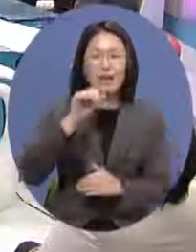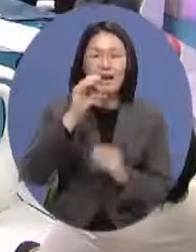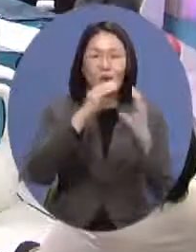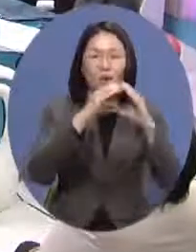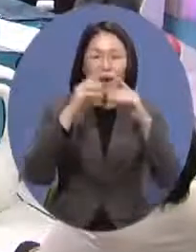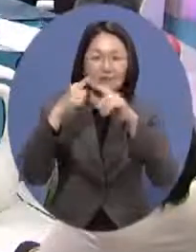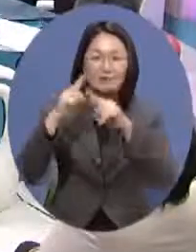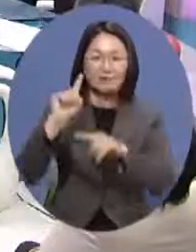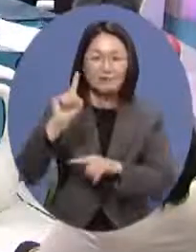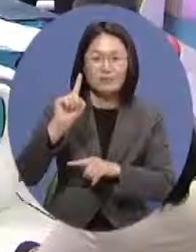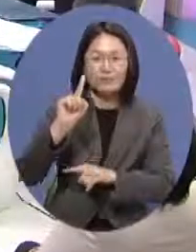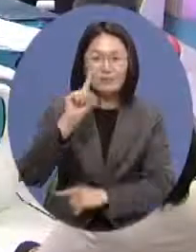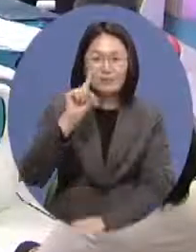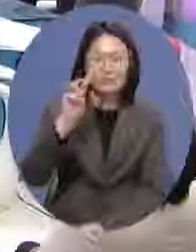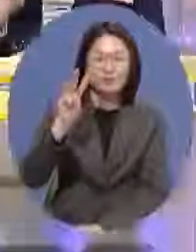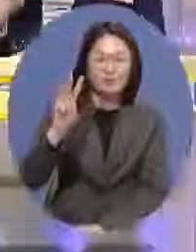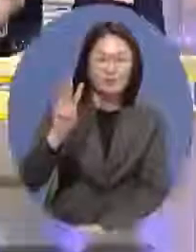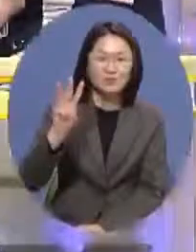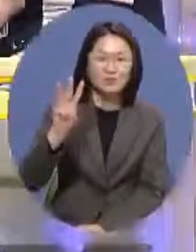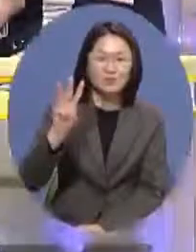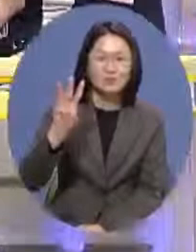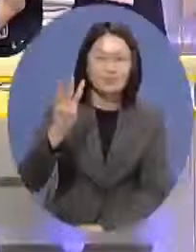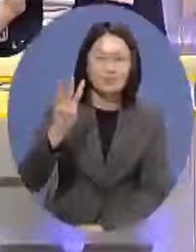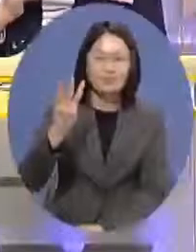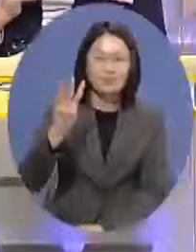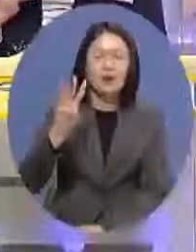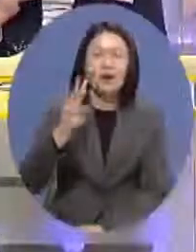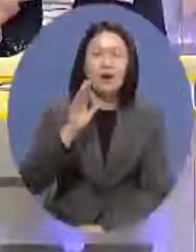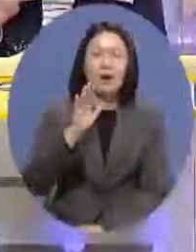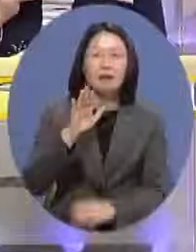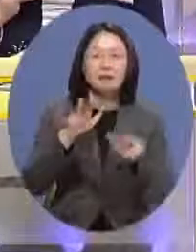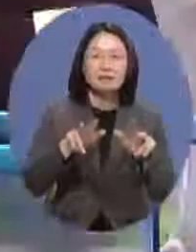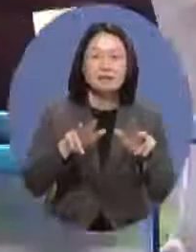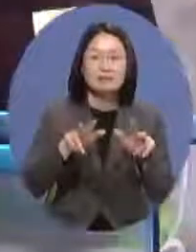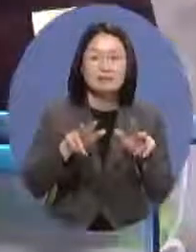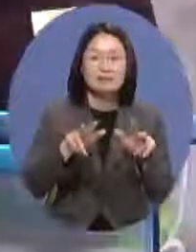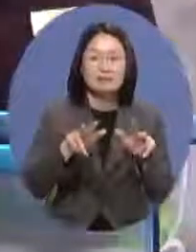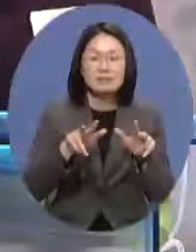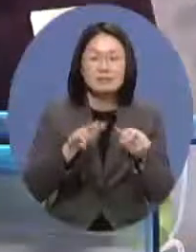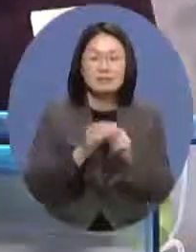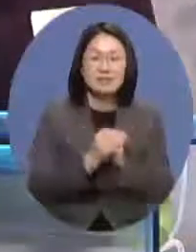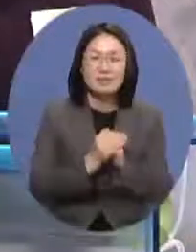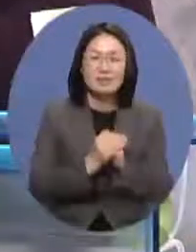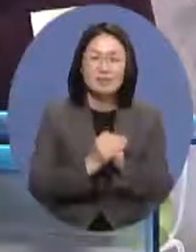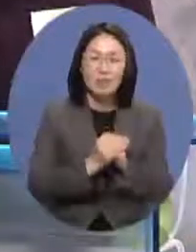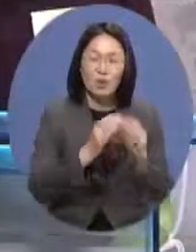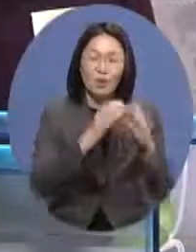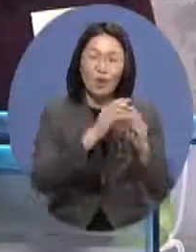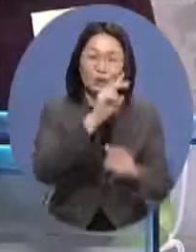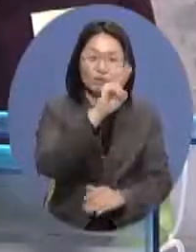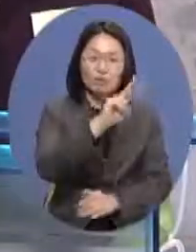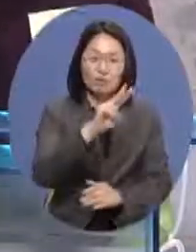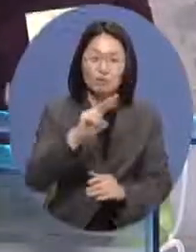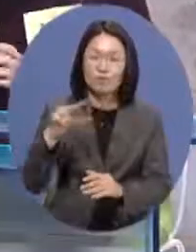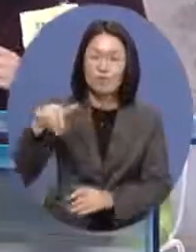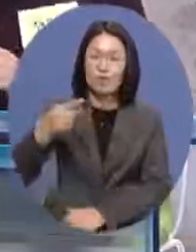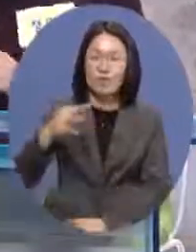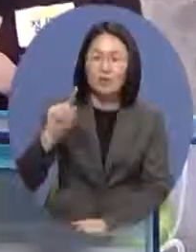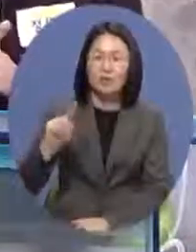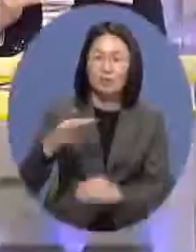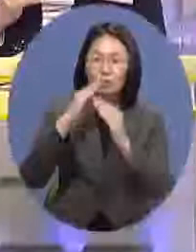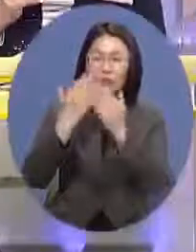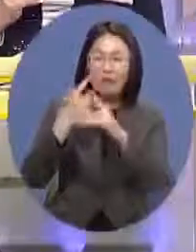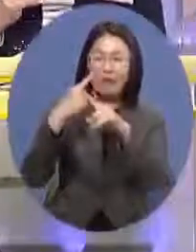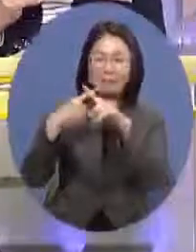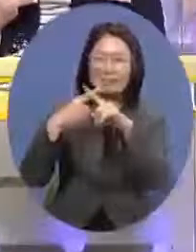하나 둘, 셋. 자, 지금 와이프로보검맘 팀은 O가 두 분. 그리고 조리원 동기맘 팀은 전부